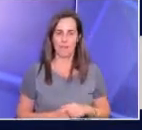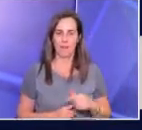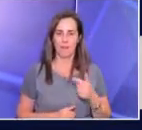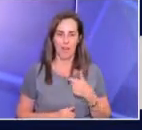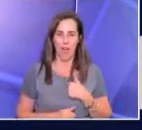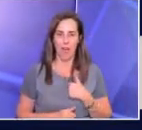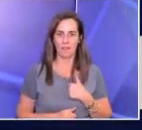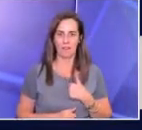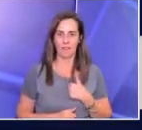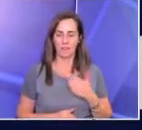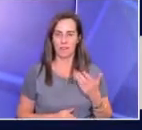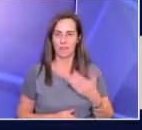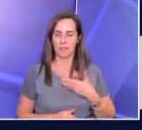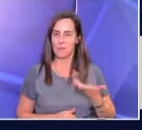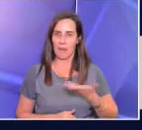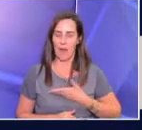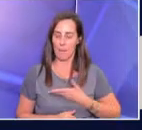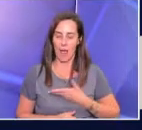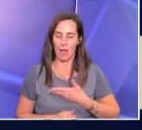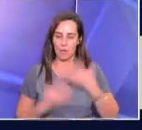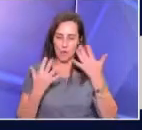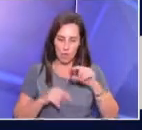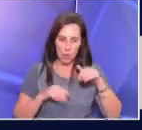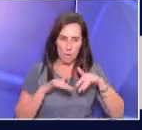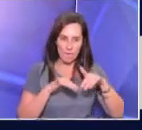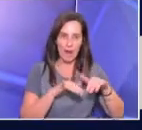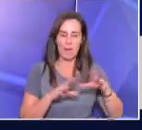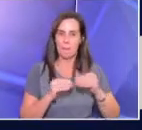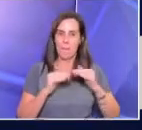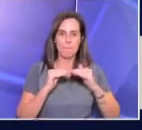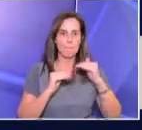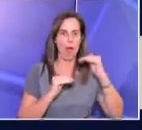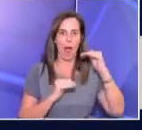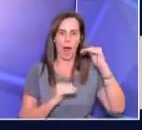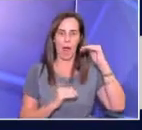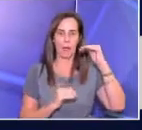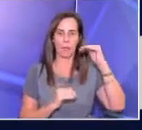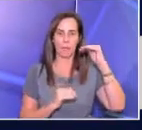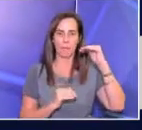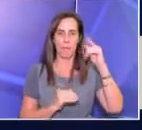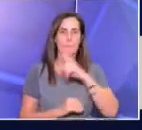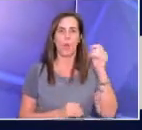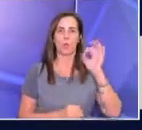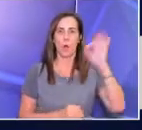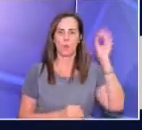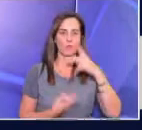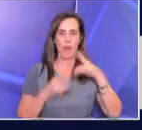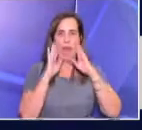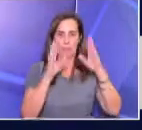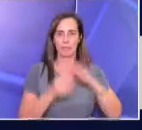קבעתי תמונות כל הערב מקלפיות, שסופרים אותן עם פערים של במאות אחוזים, זה לא